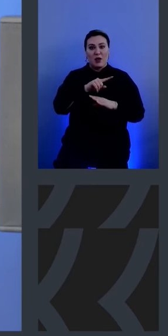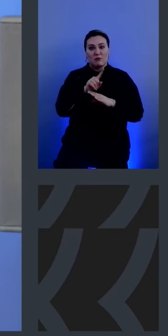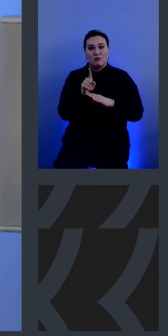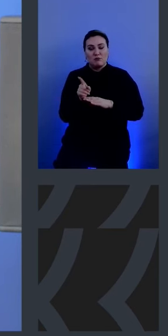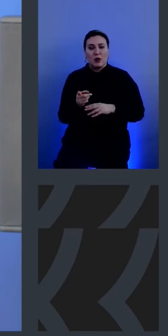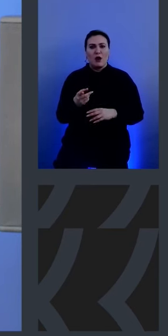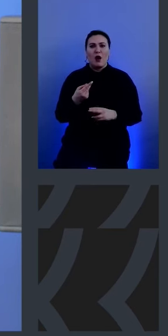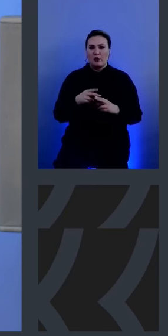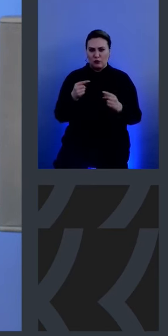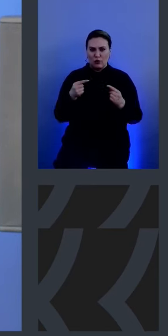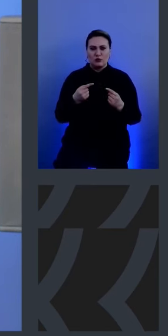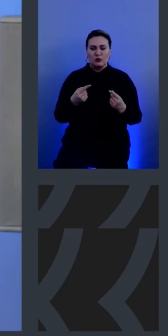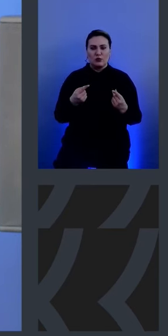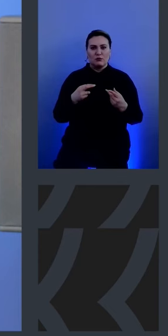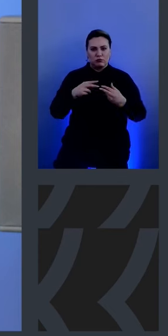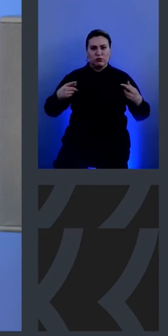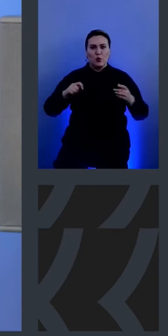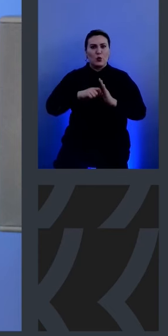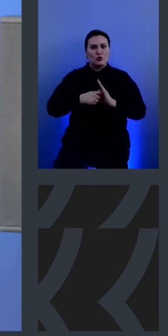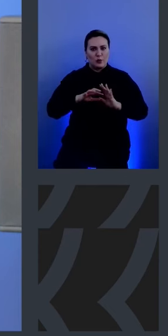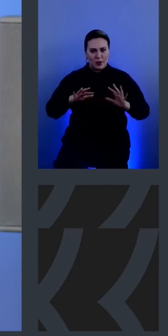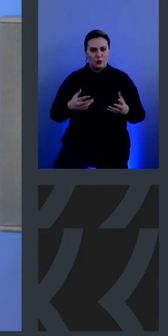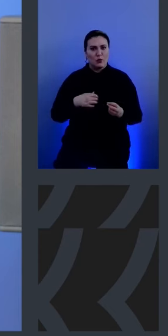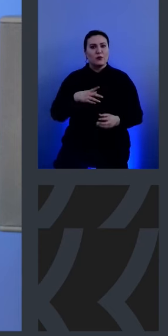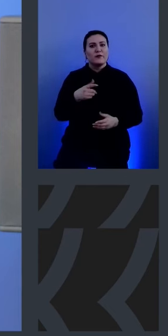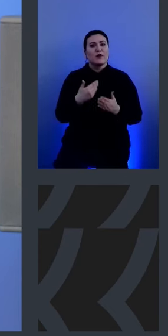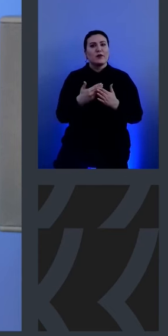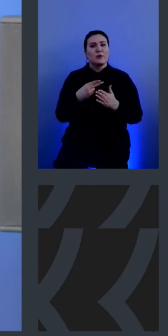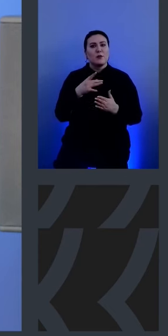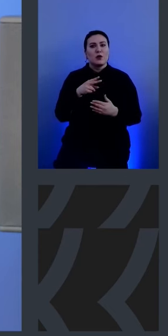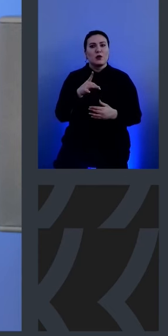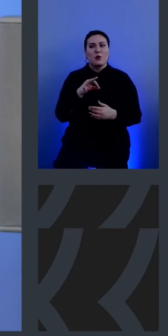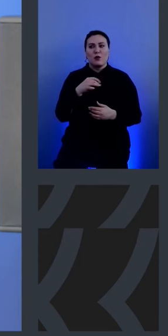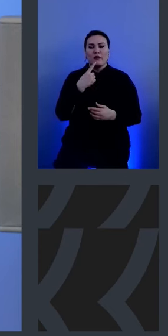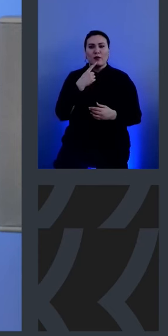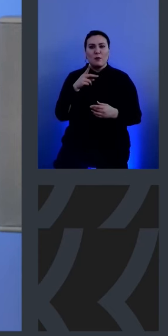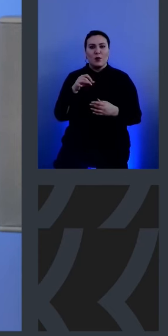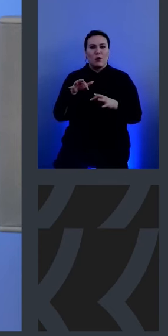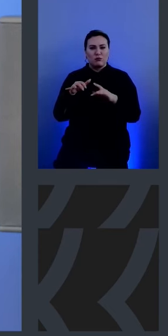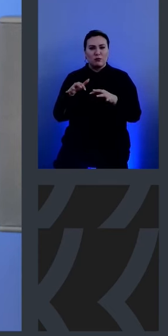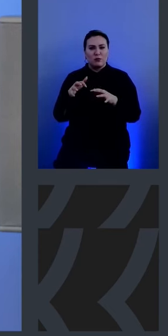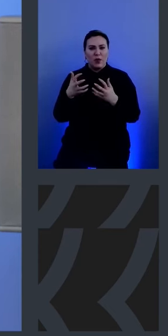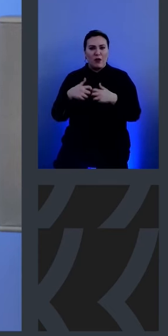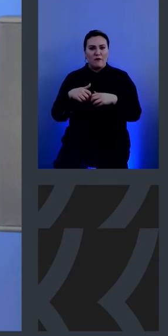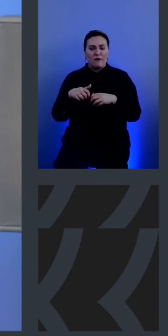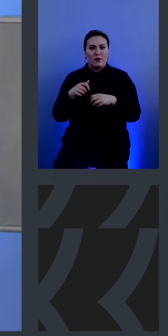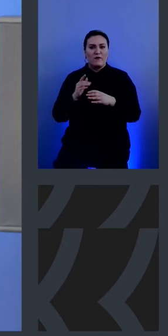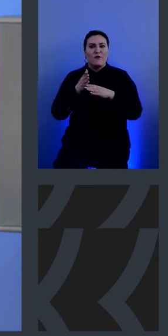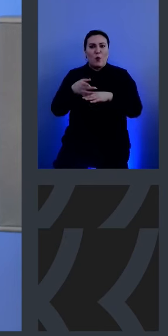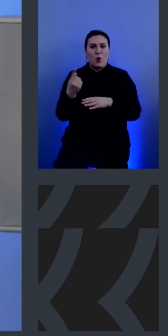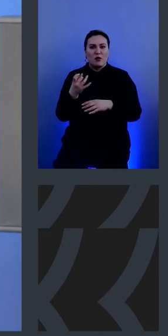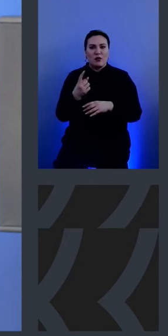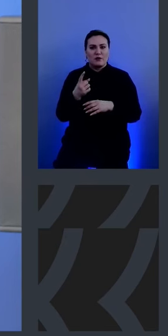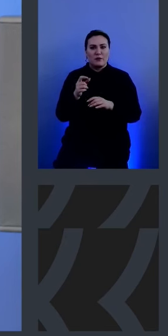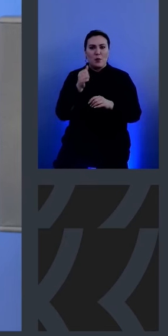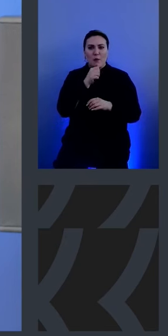точно генерация ключей происходит? Может быть, ты говоришь про кодогенератор? Вход по одноразовому